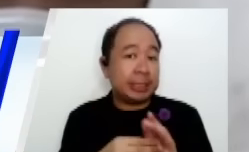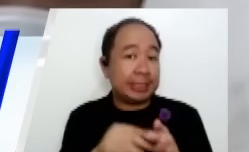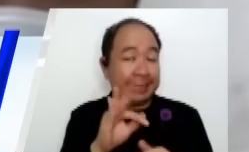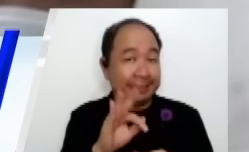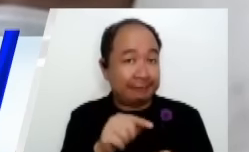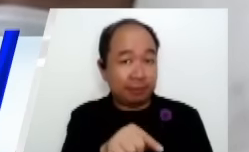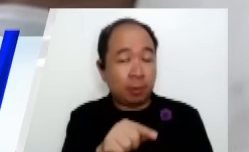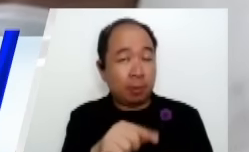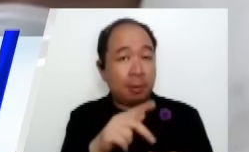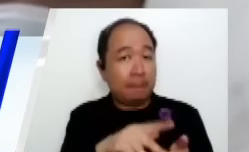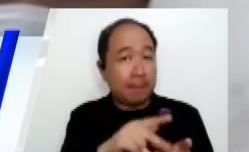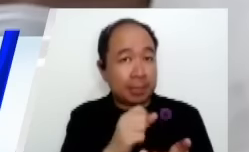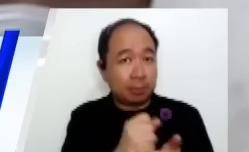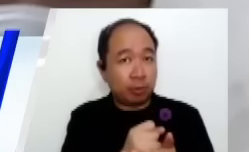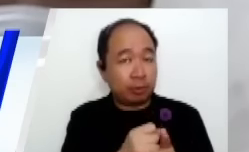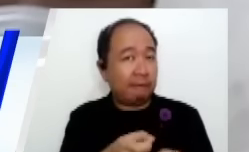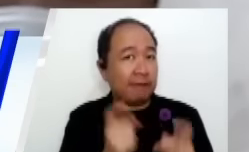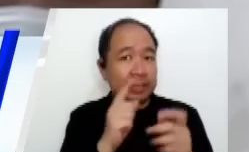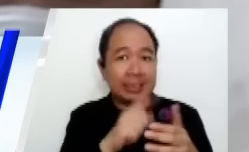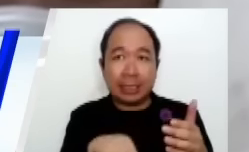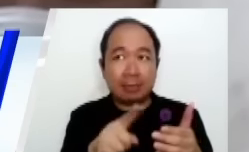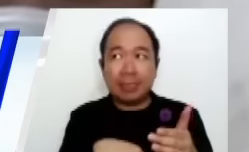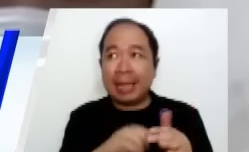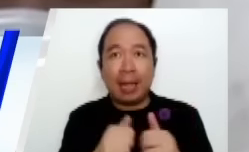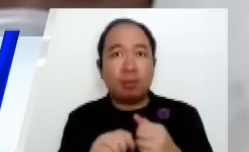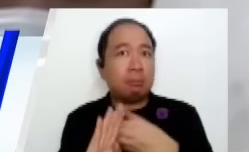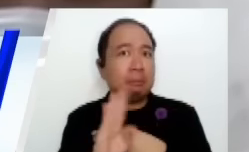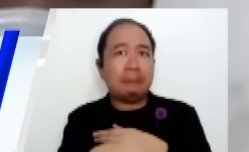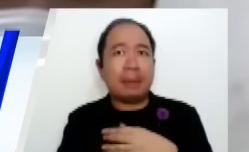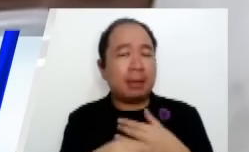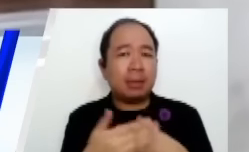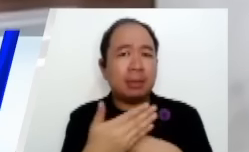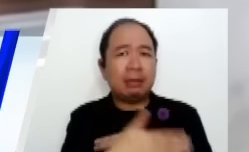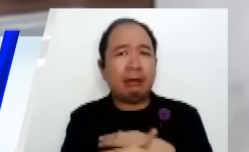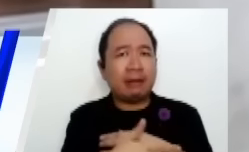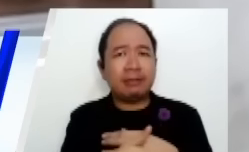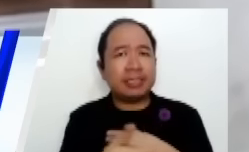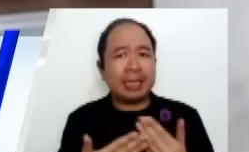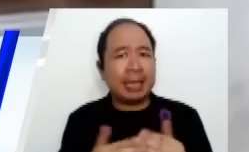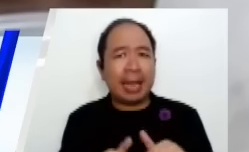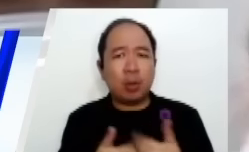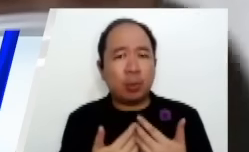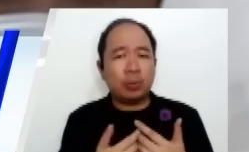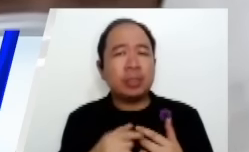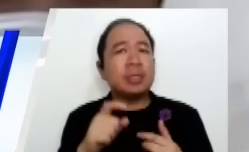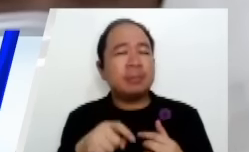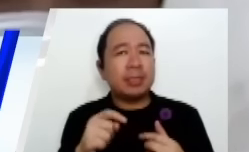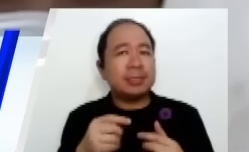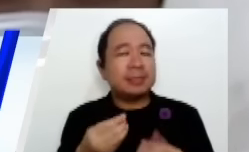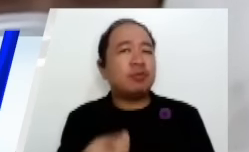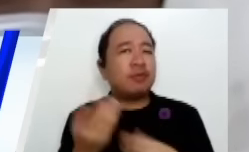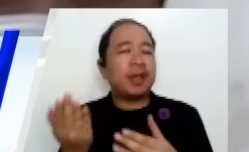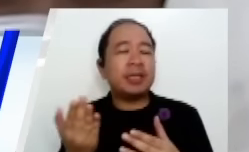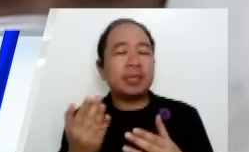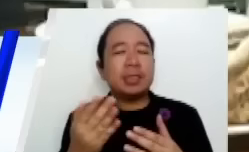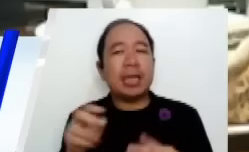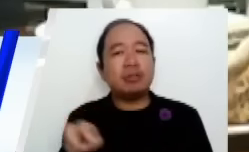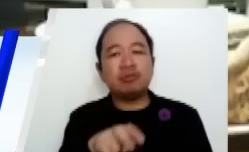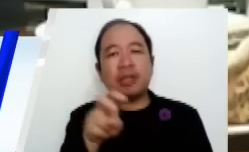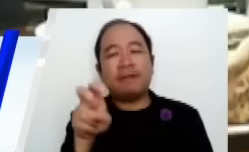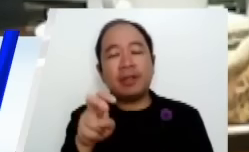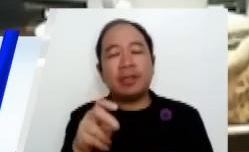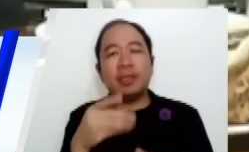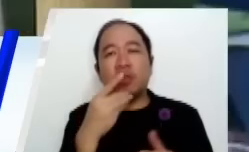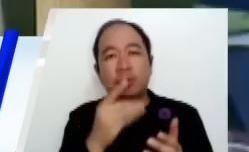you make them travel back to the country Uh you will have to issue a travel document which will be an admission that they are Filipino citizen